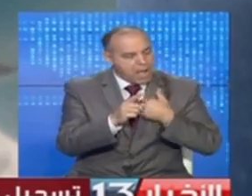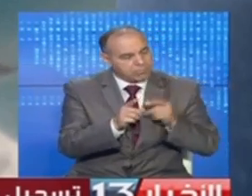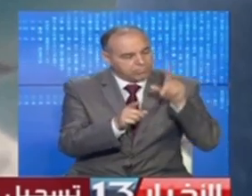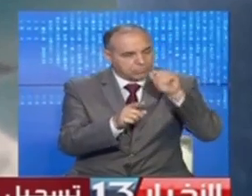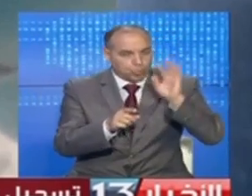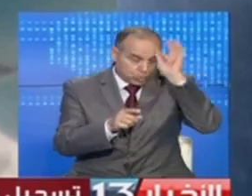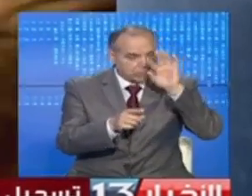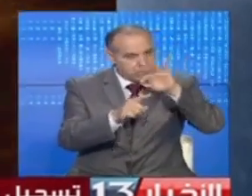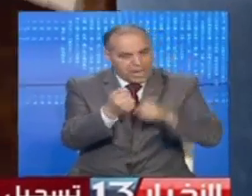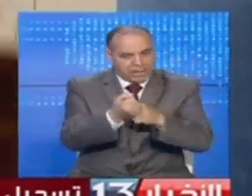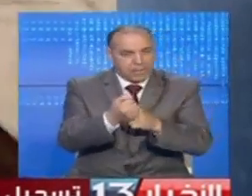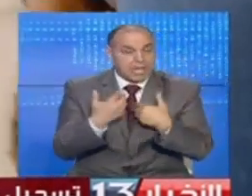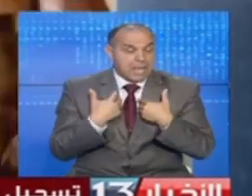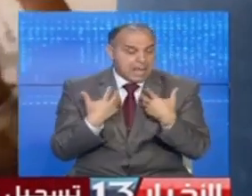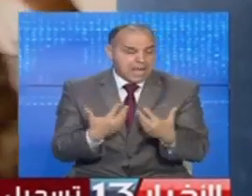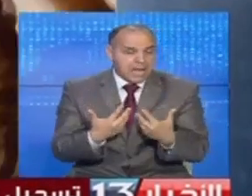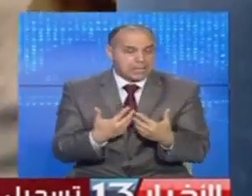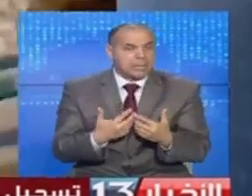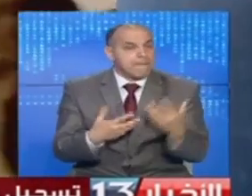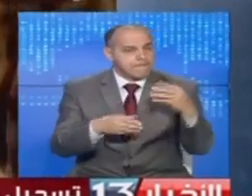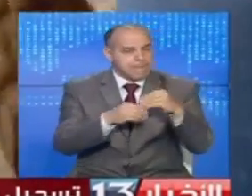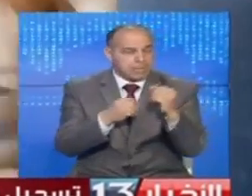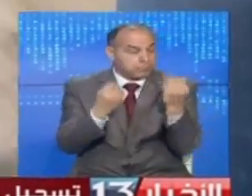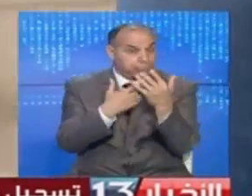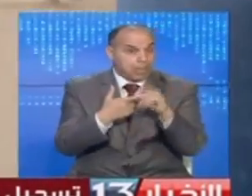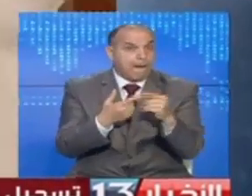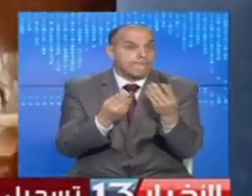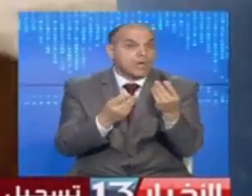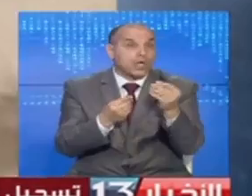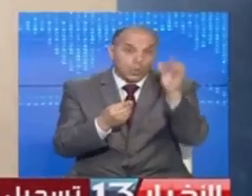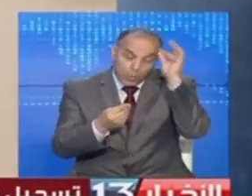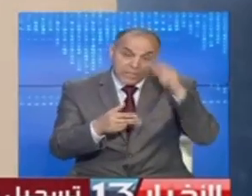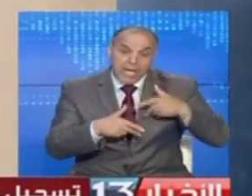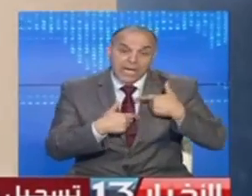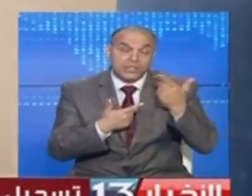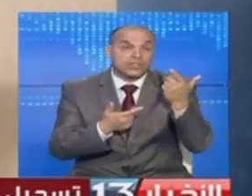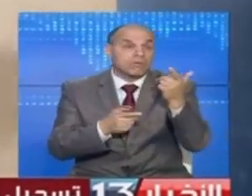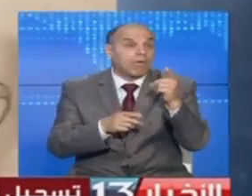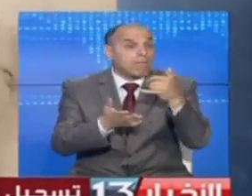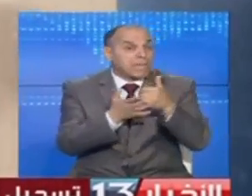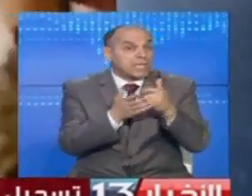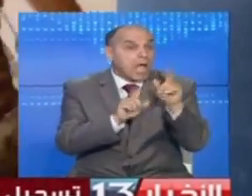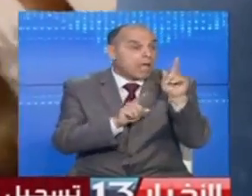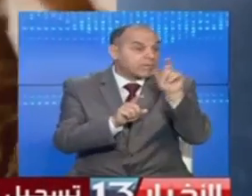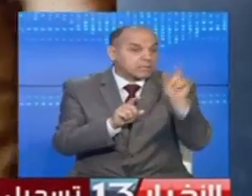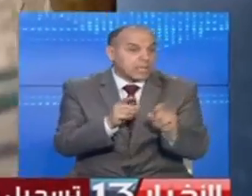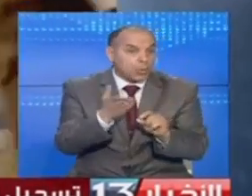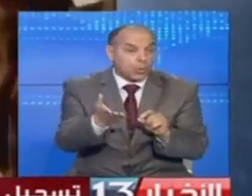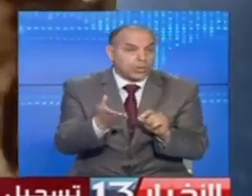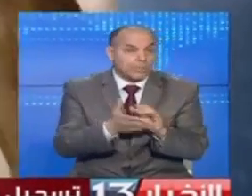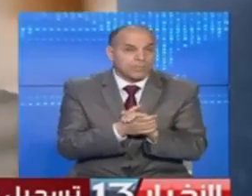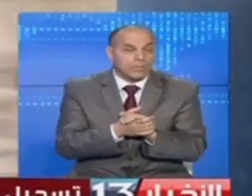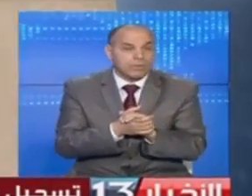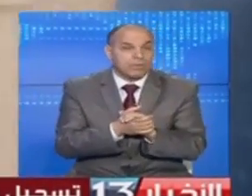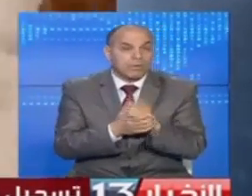توا. احنا هنا ايتي اغريابلمون سيربري بعدد التوانسه اللي يعيشوا في المقاطعه هذه، وعدد التوانسه اللي يعيشوا في المدينه احنا